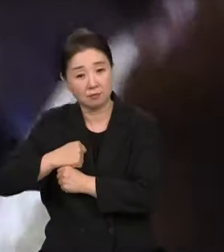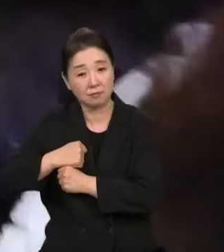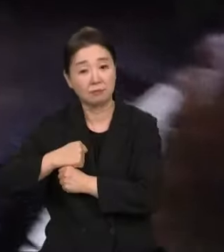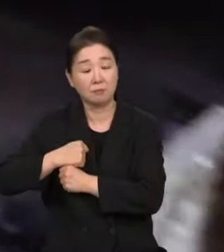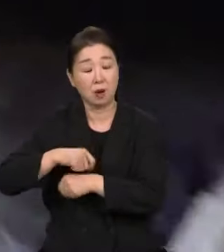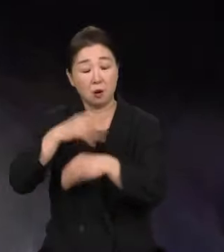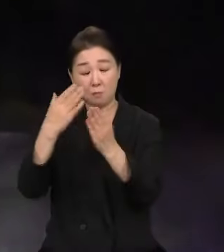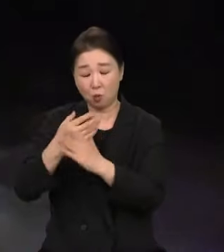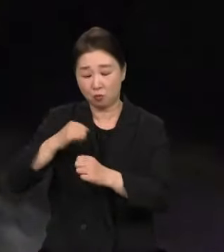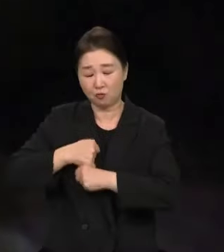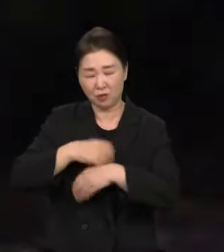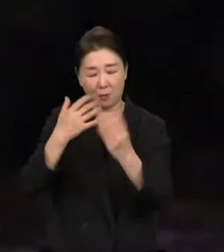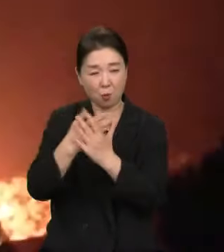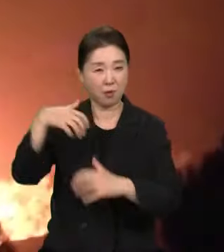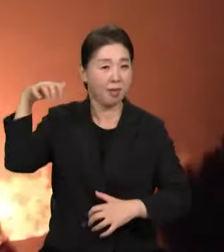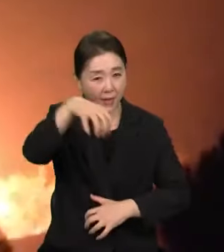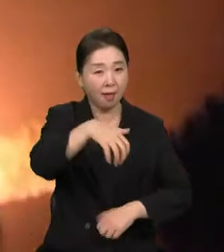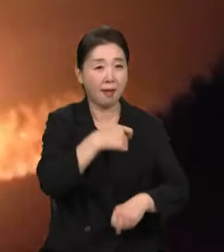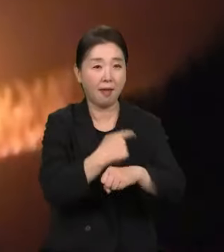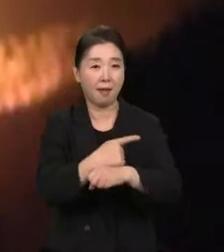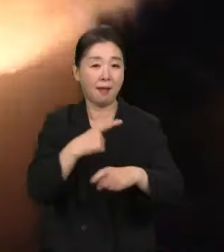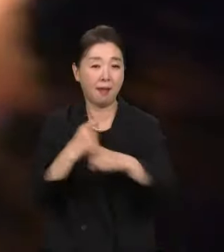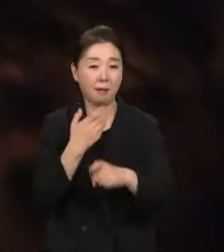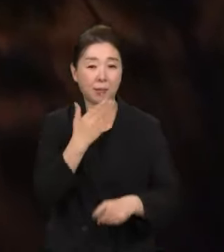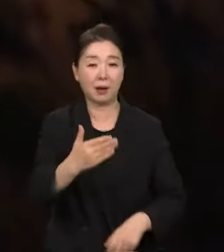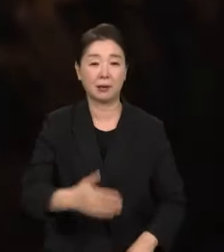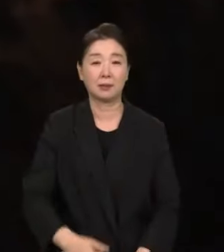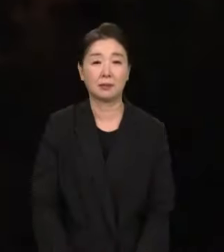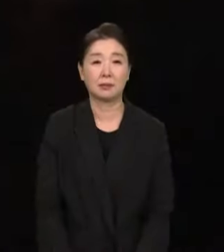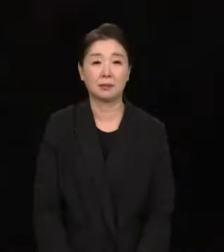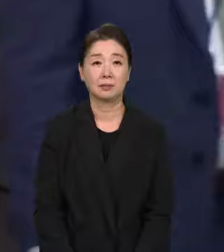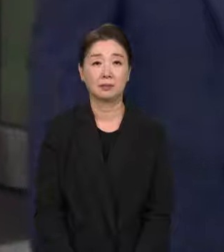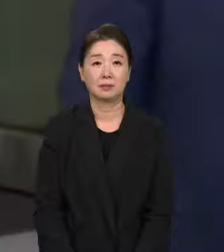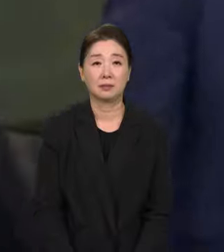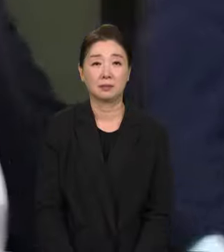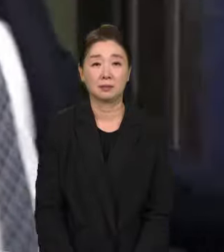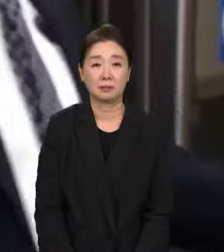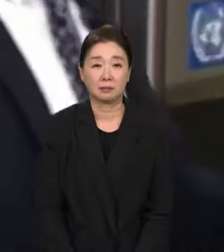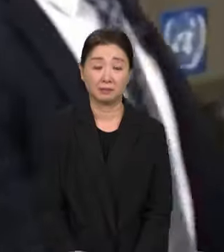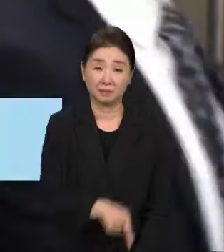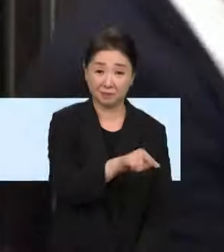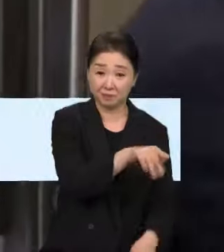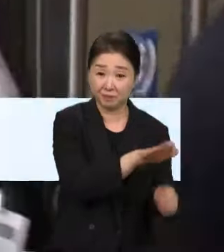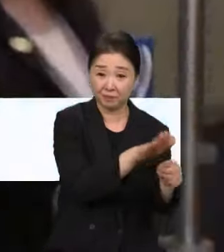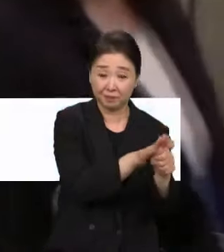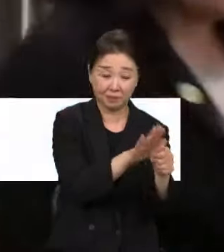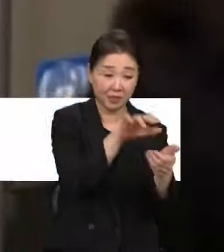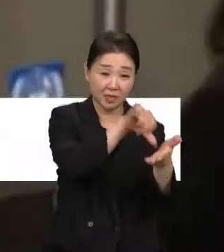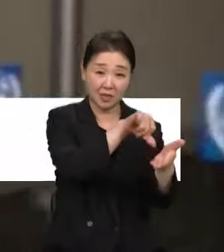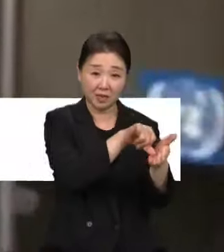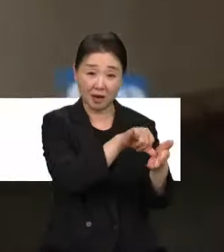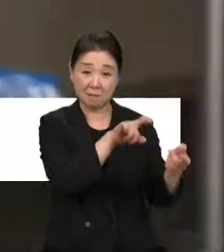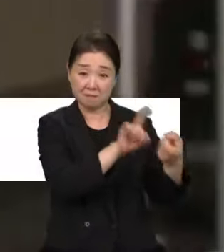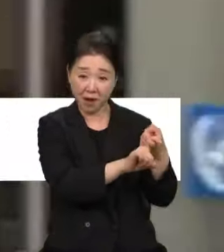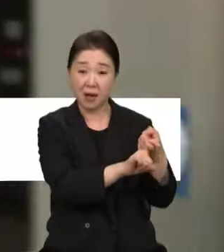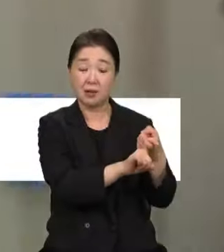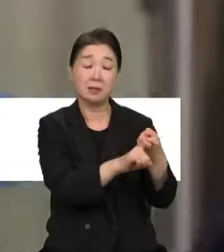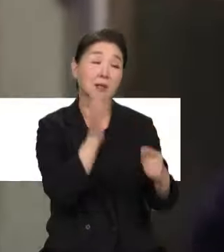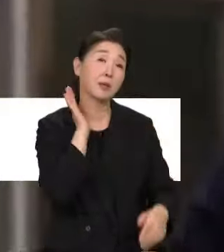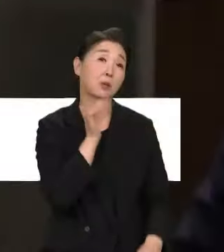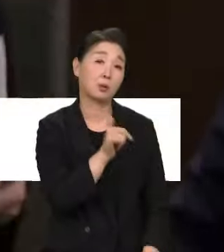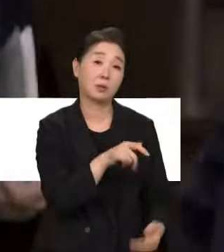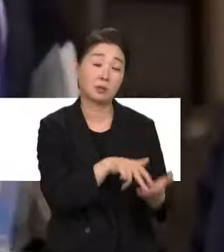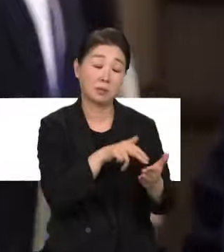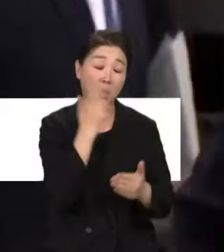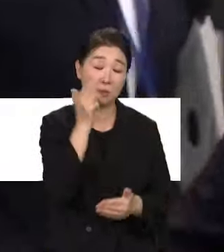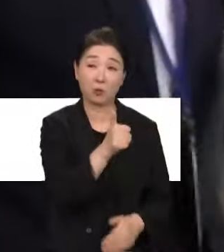모든 군사적 가능성에 맞설 준비가 돼 있다고 맞받았습니다 헤즈볼라를 지원하는 이란의 마수드 제시한 대통령은